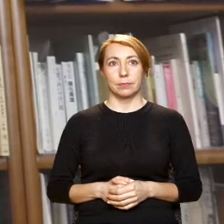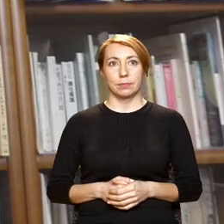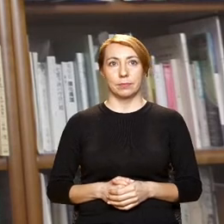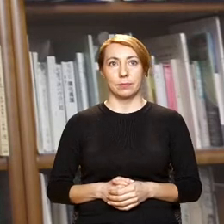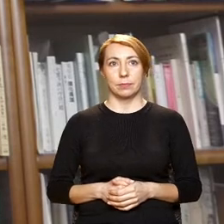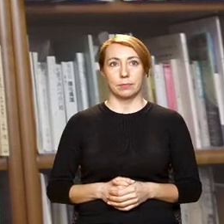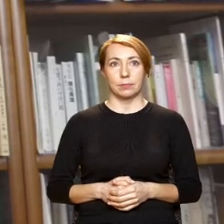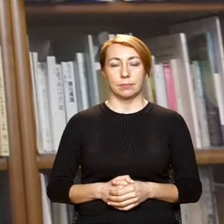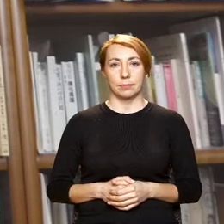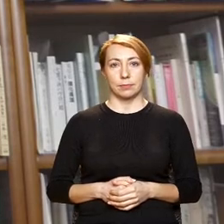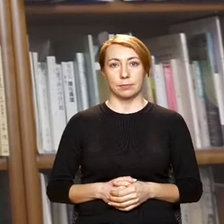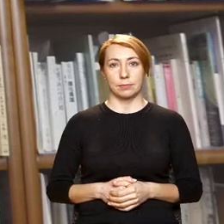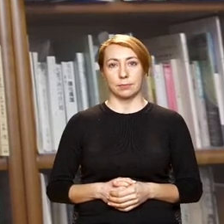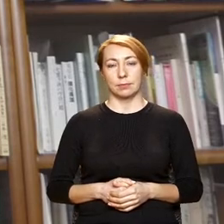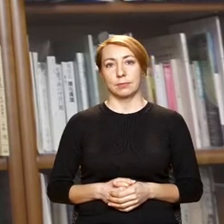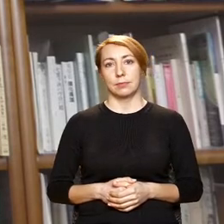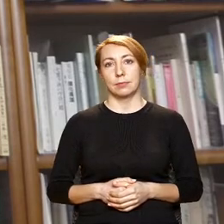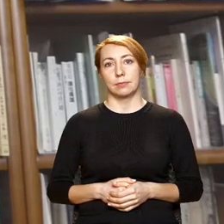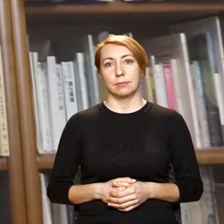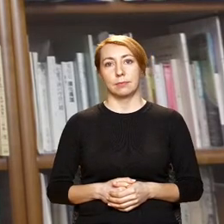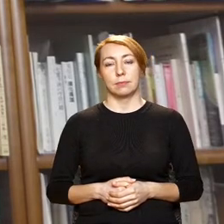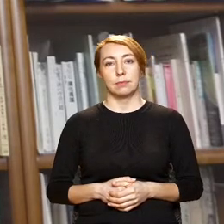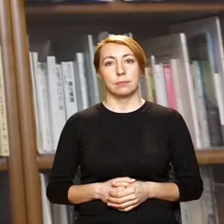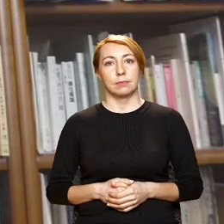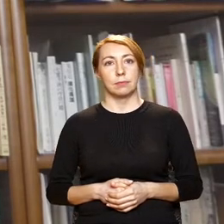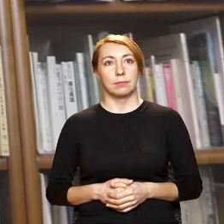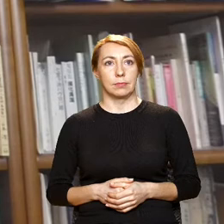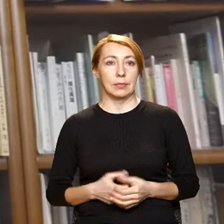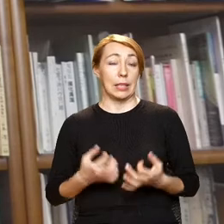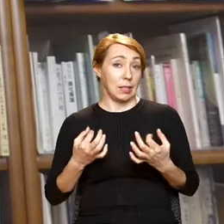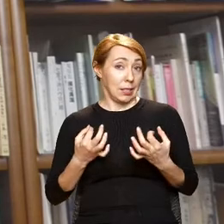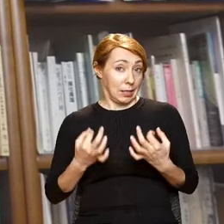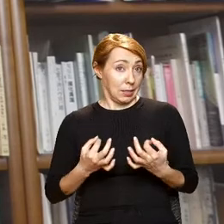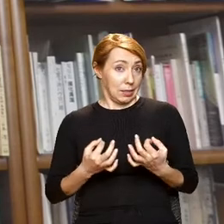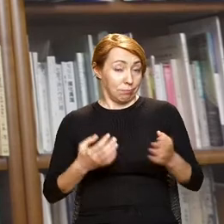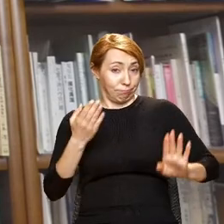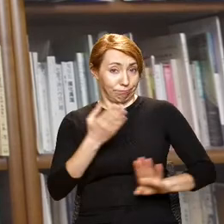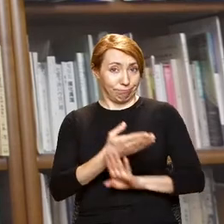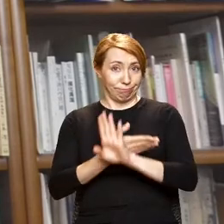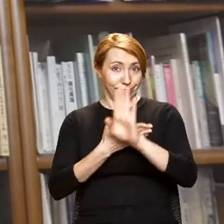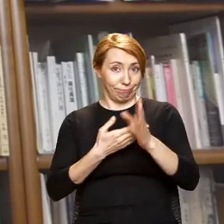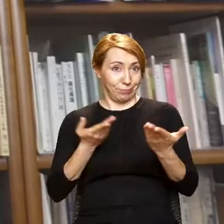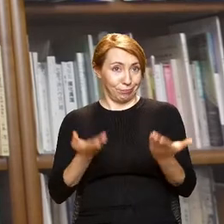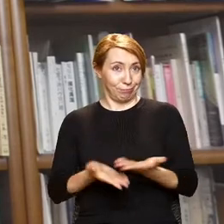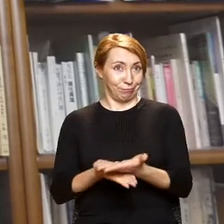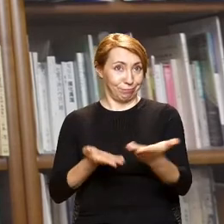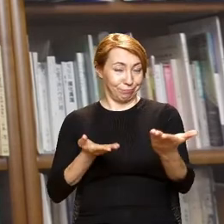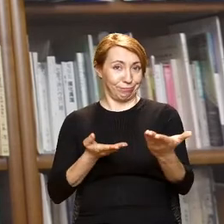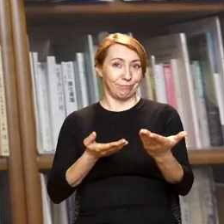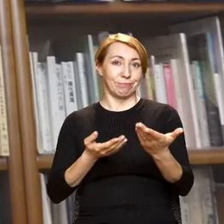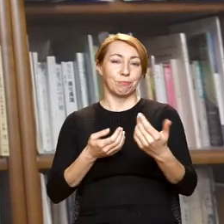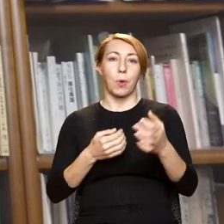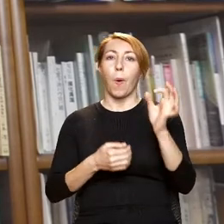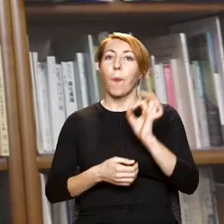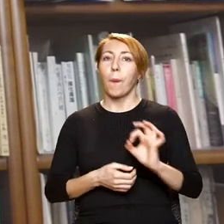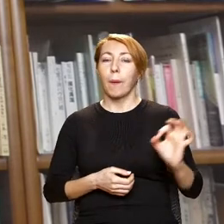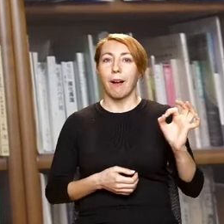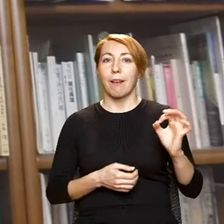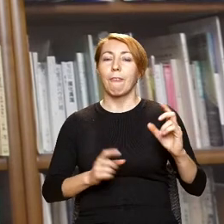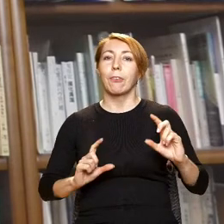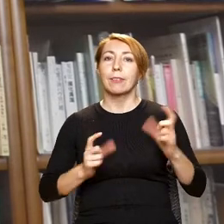Honjitsuwa Secho no Polandowa. Mam zaszczyt wystąpić przed Państwem z okazji